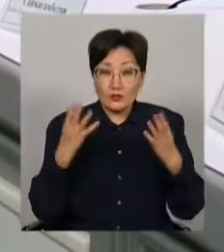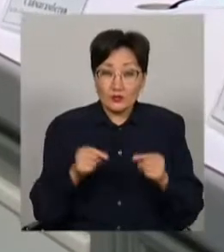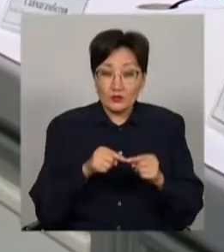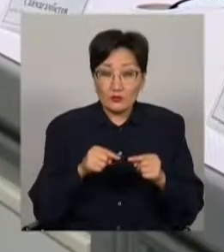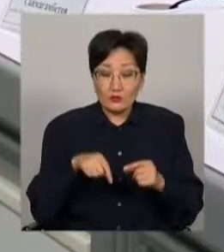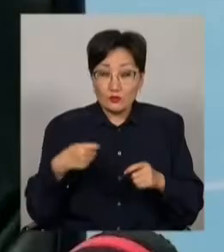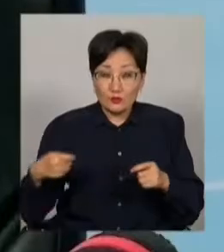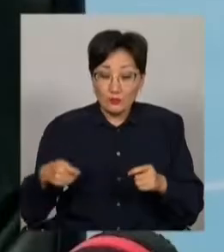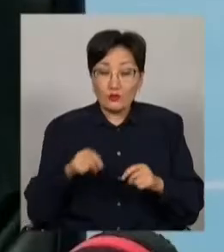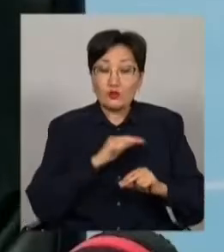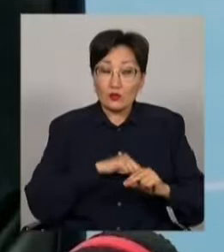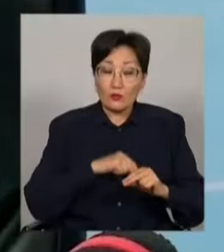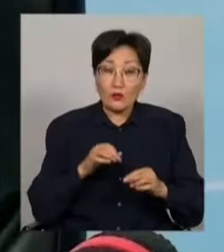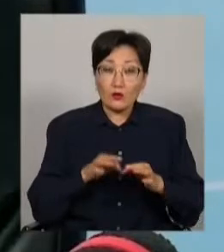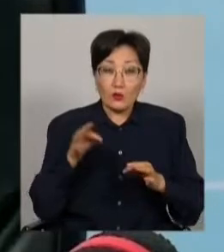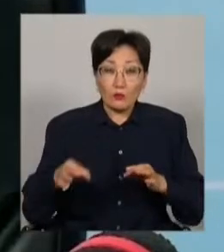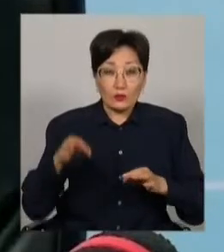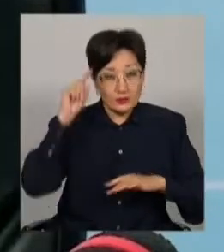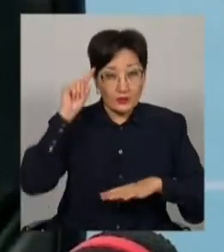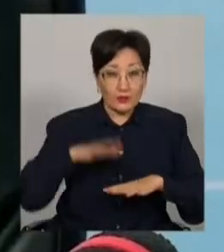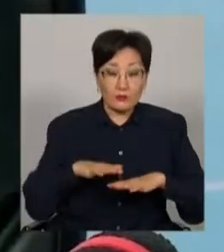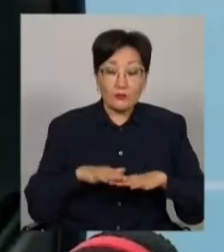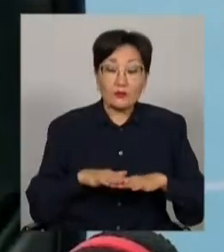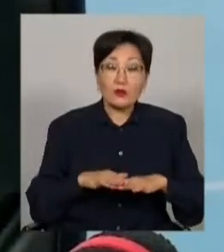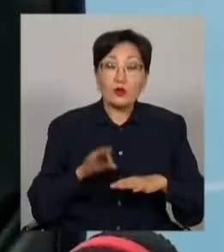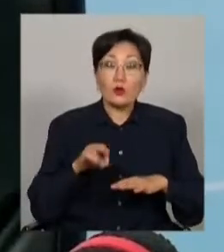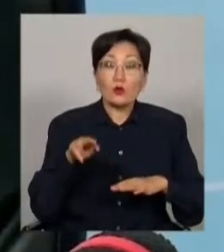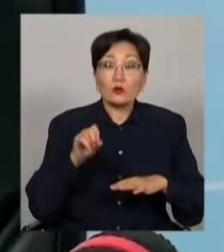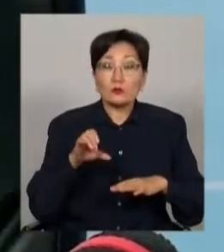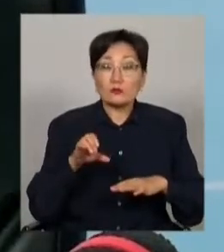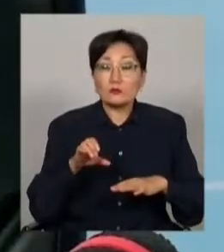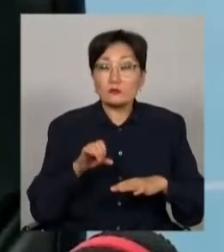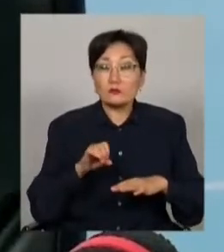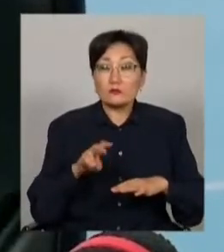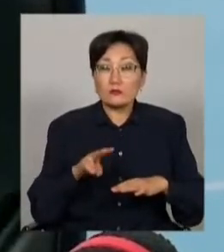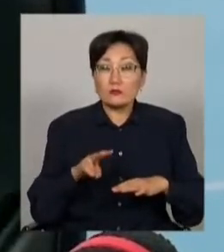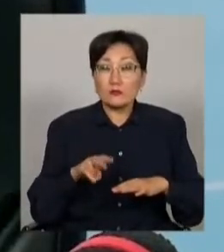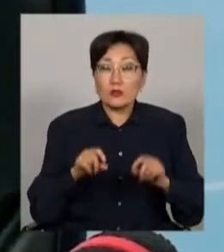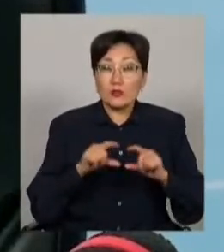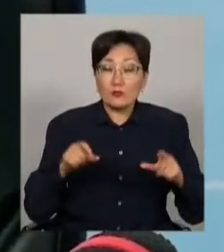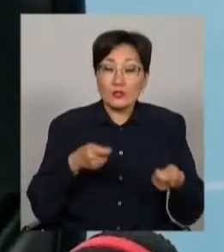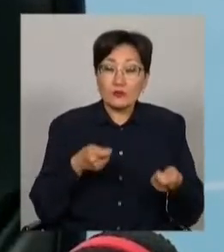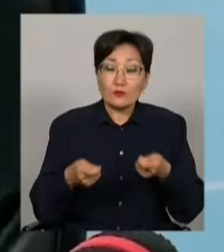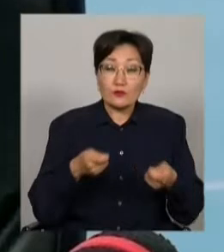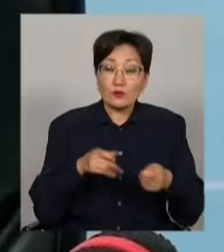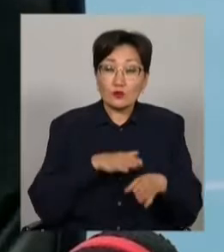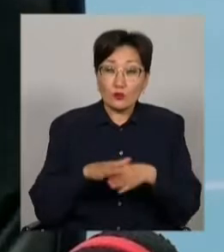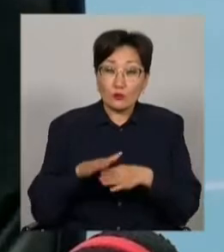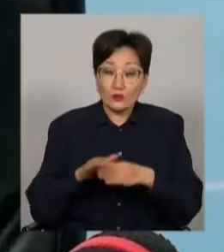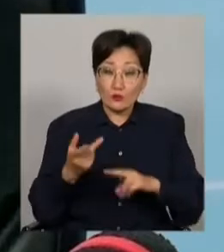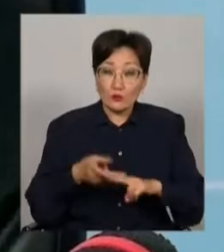шаруа. Облыс әкімі Ондасын Силуалы және департаментінің басшысы толығымен